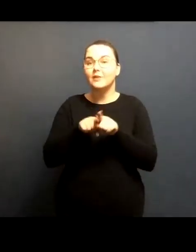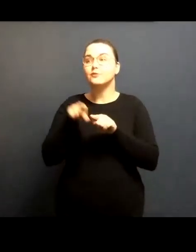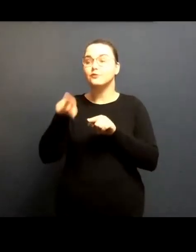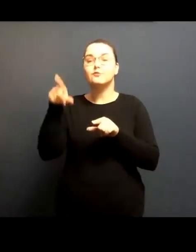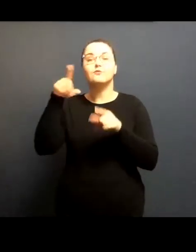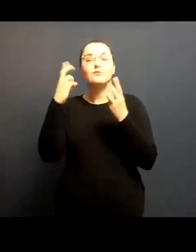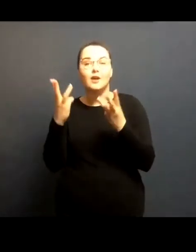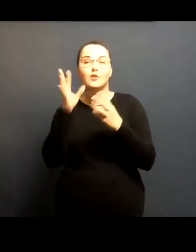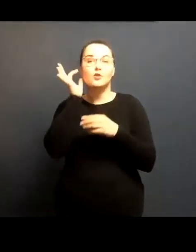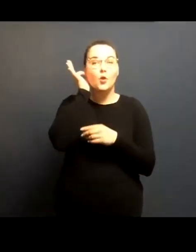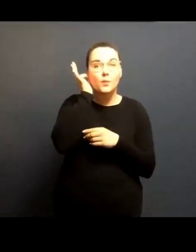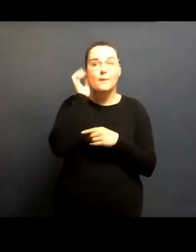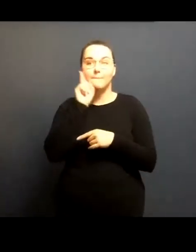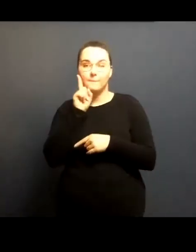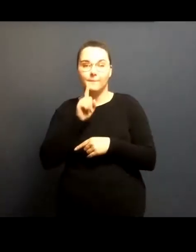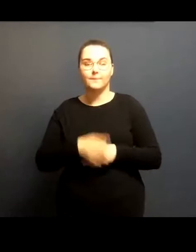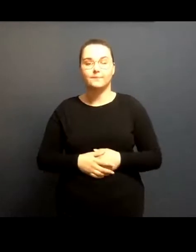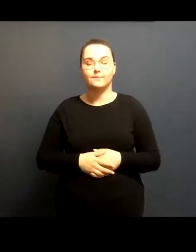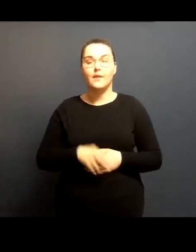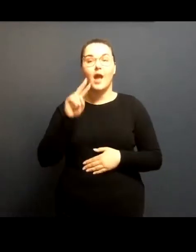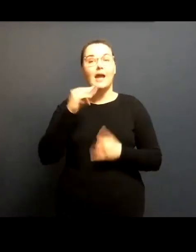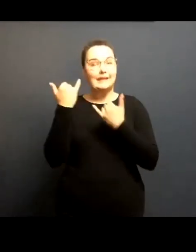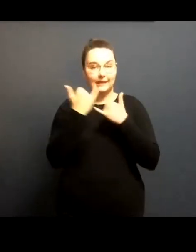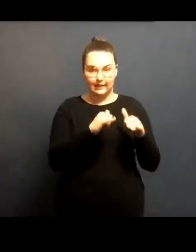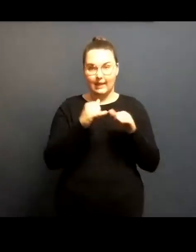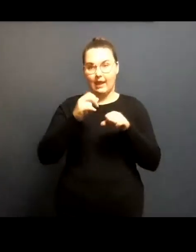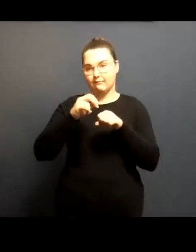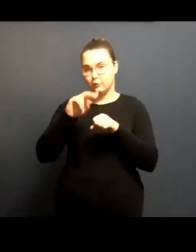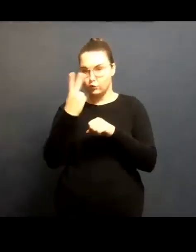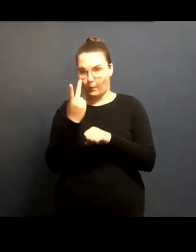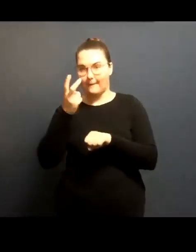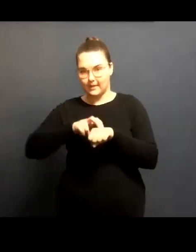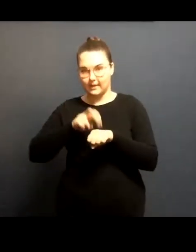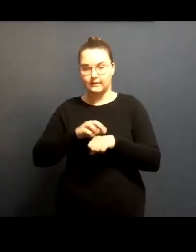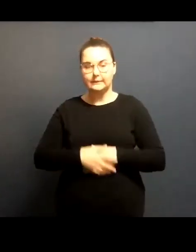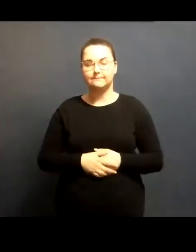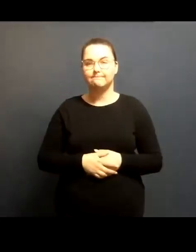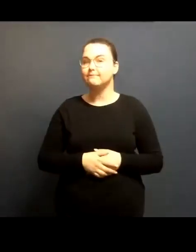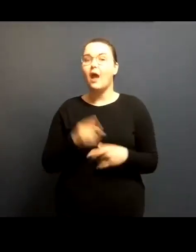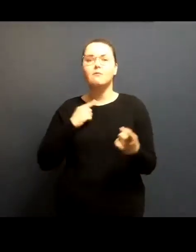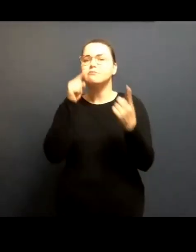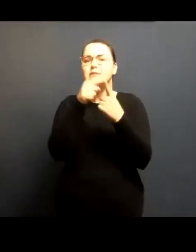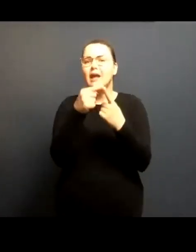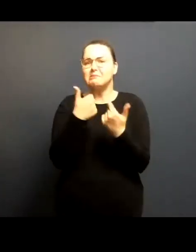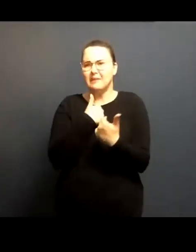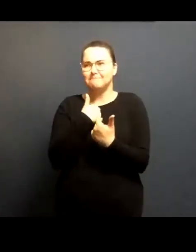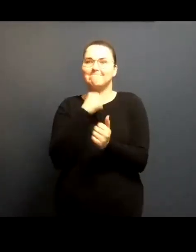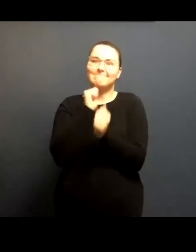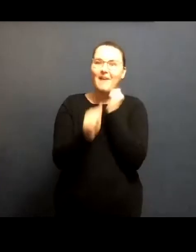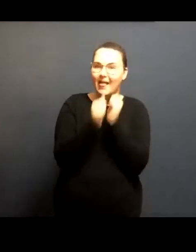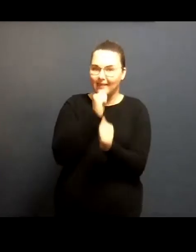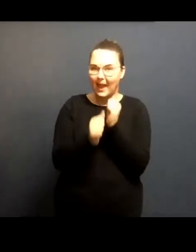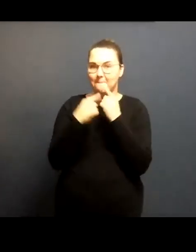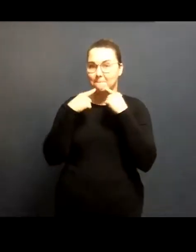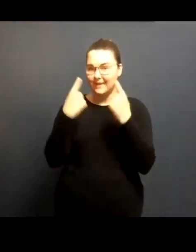kobiet. Drugie takie badanie, moim celem nie była walka z mitami, ale na użytek dzisiejszego